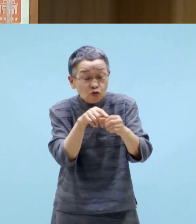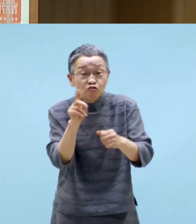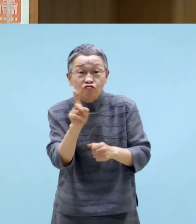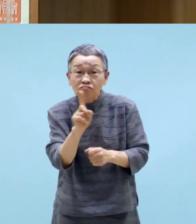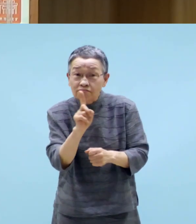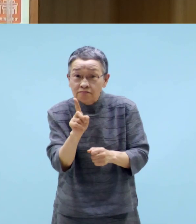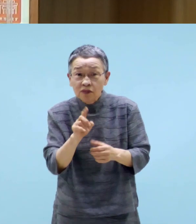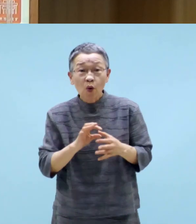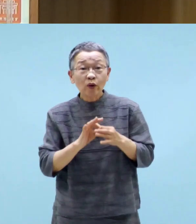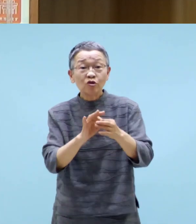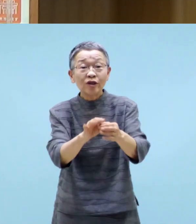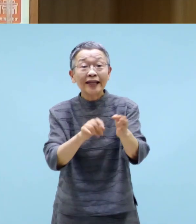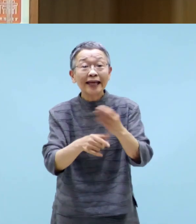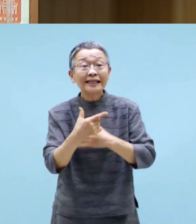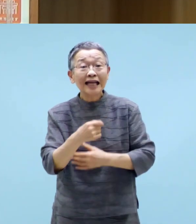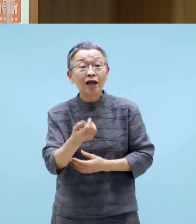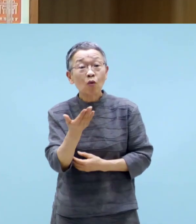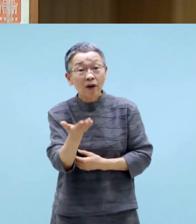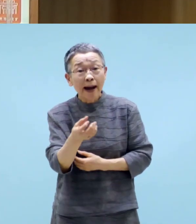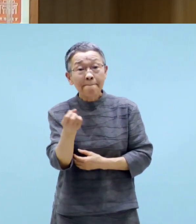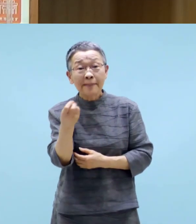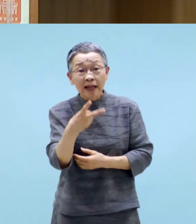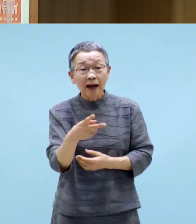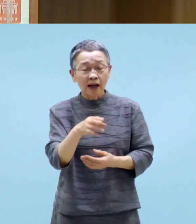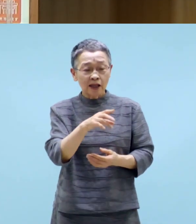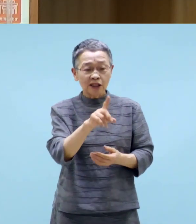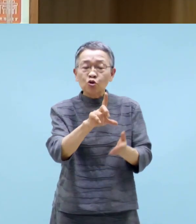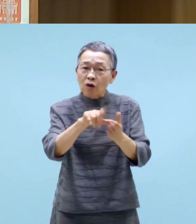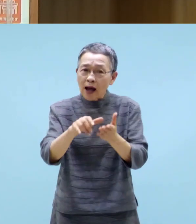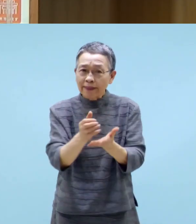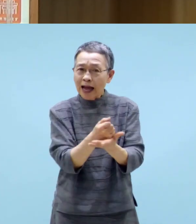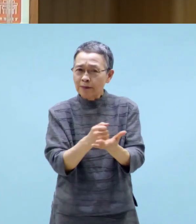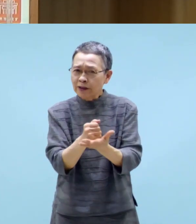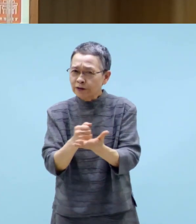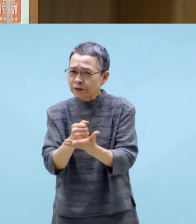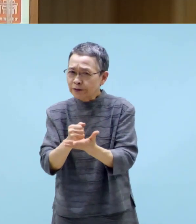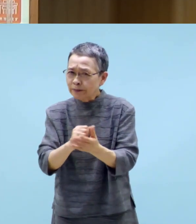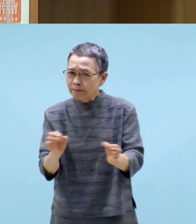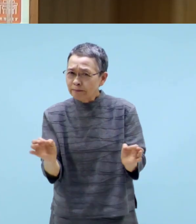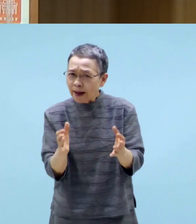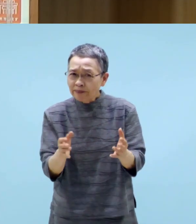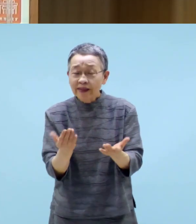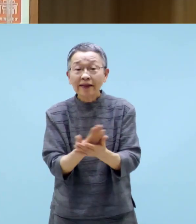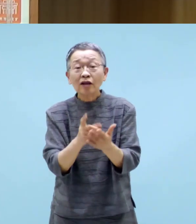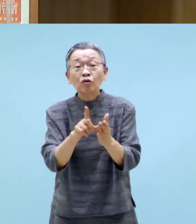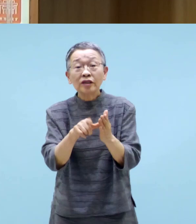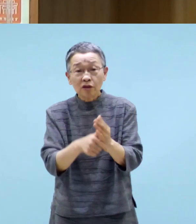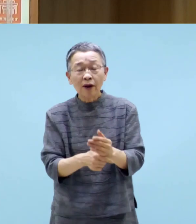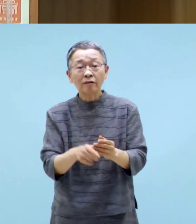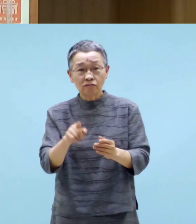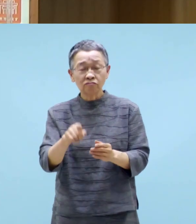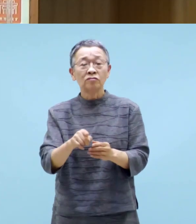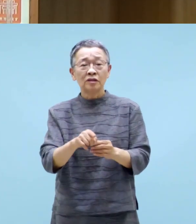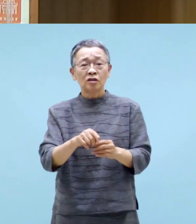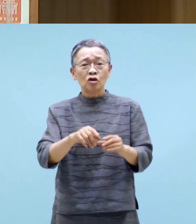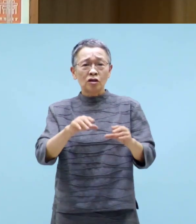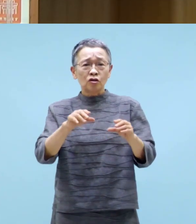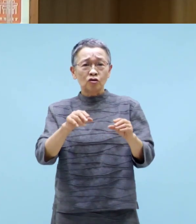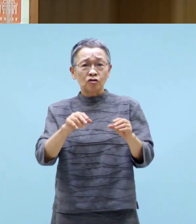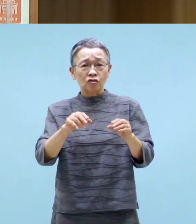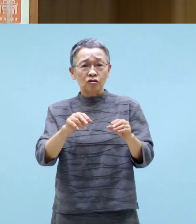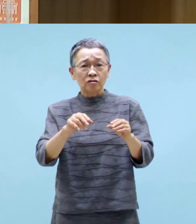けていきたいのか、そしてあるタイミングが来たらおっしゃったような条件によってトリガー、中止というトリガーを引